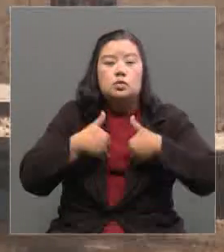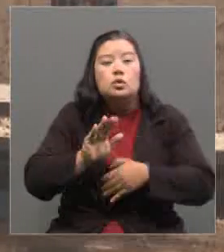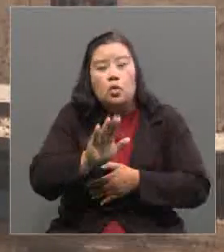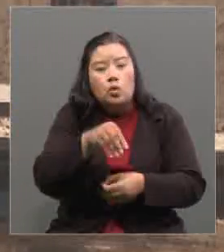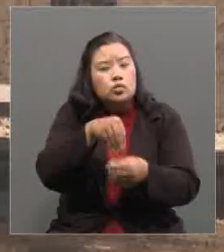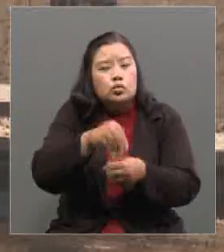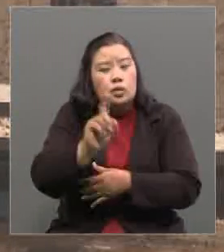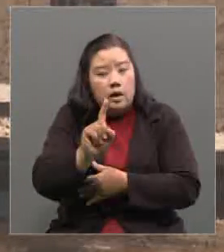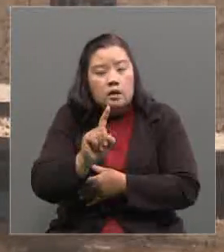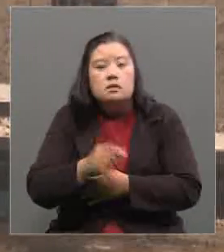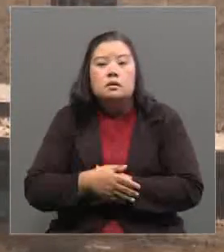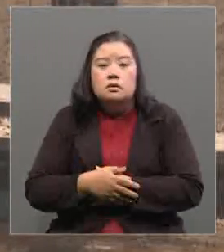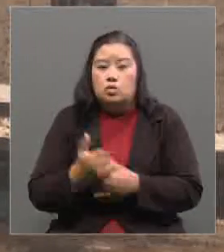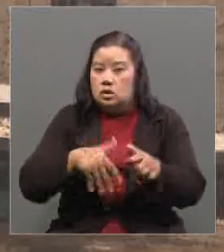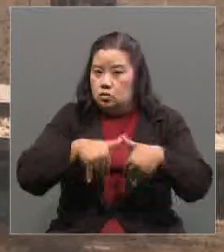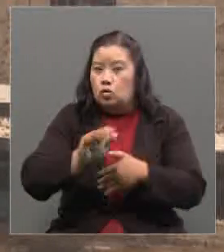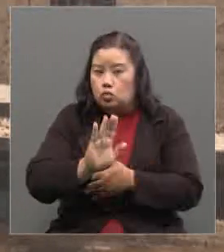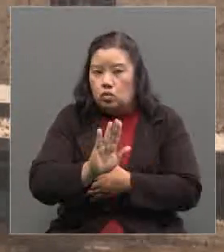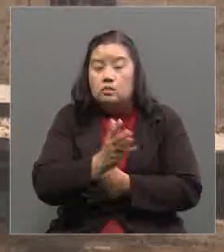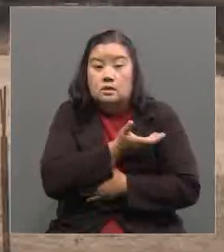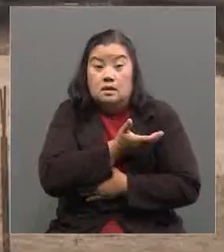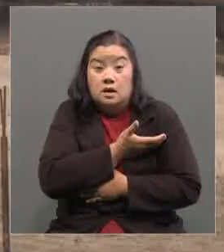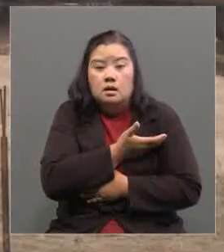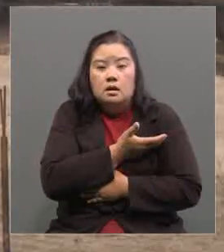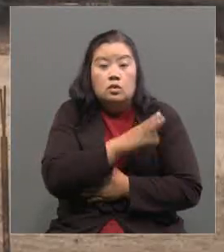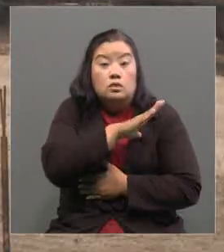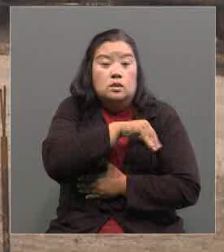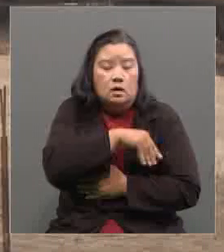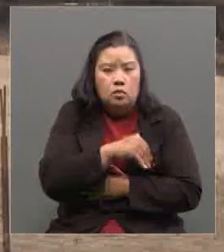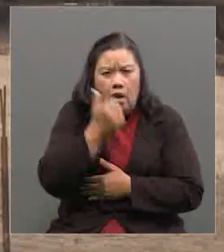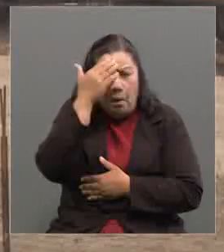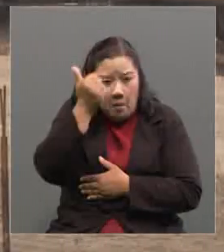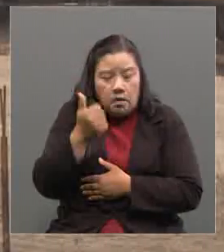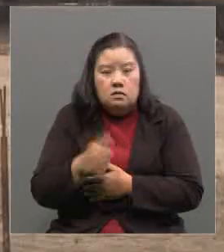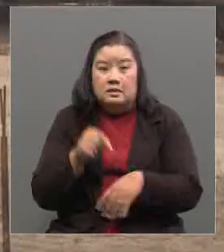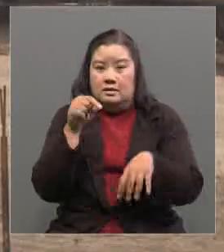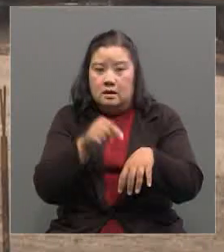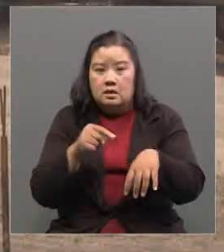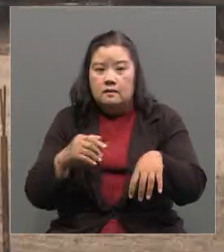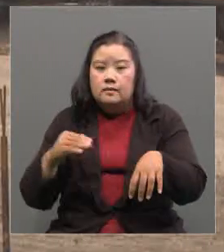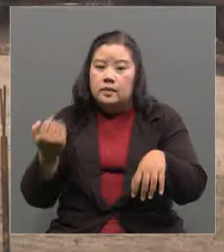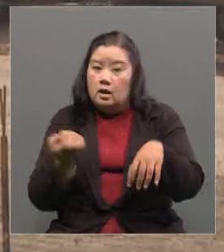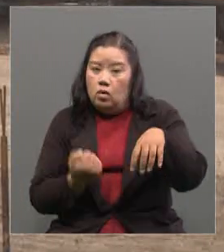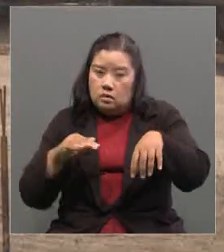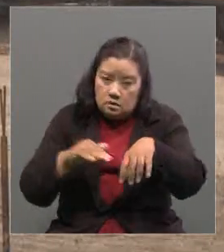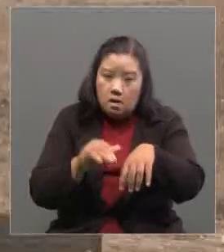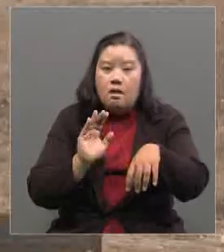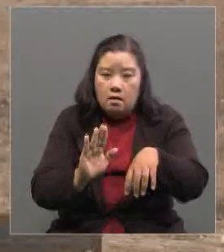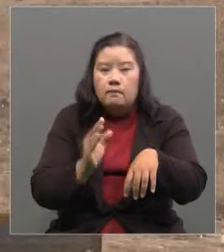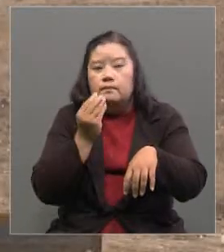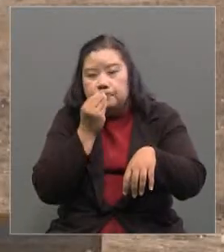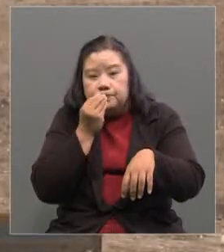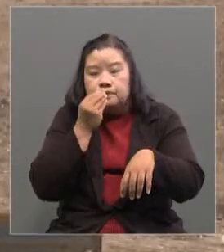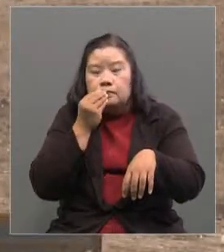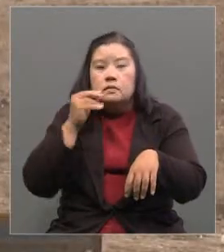พลเมืองตาดำๆเนี่ยในฉนวนกาซ่าขณะนี้นะครับเพราะว่าถูกปิดล้อมไว้ใช่มยน้ำไฟสาธโภคก็ถูกตัดทั้งอาหารทั้ง